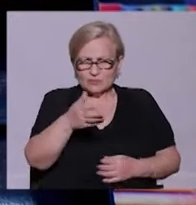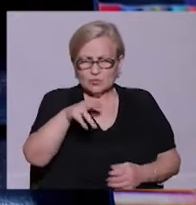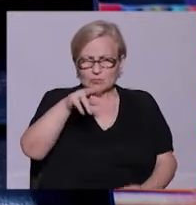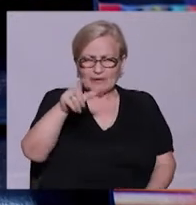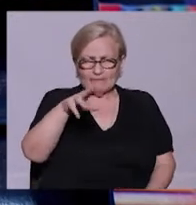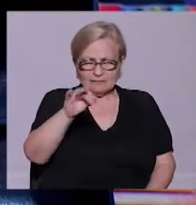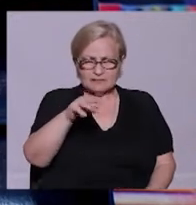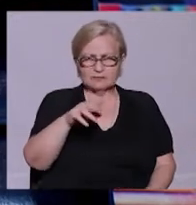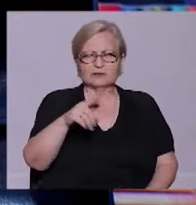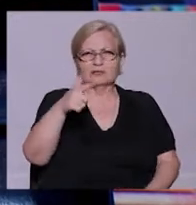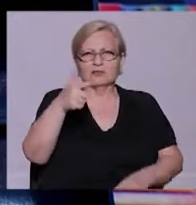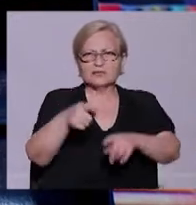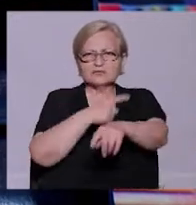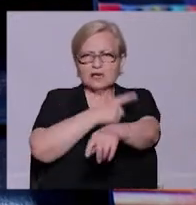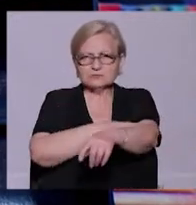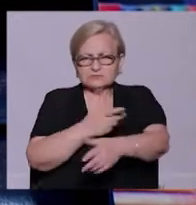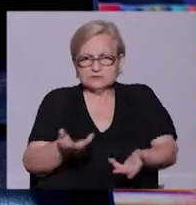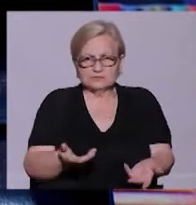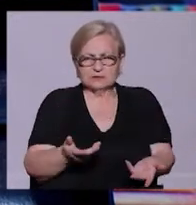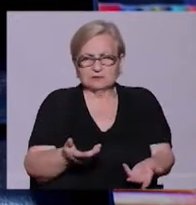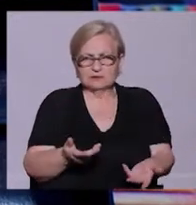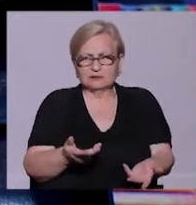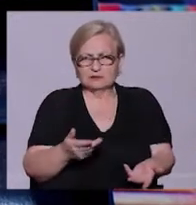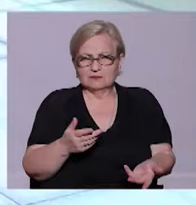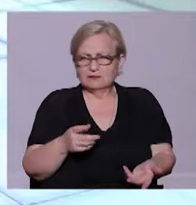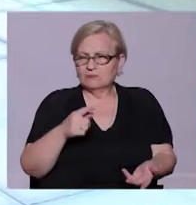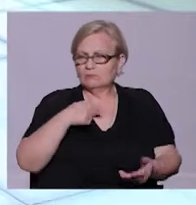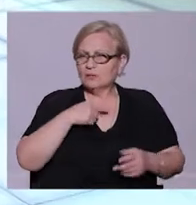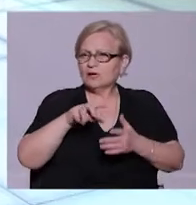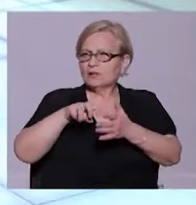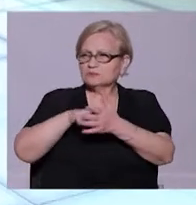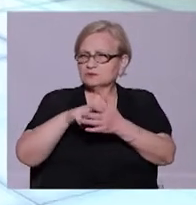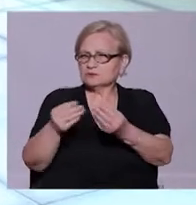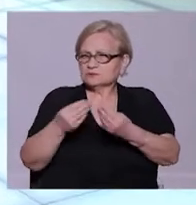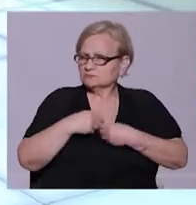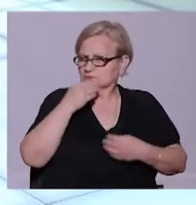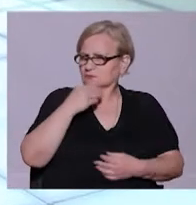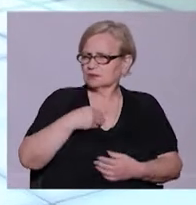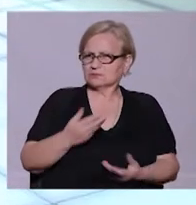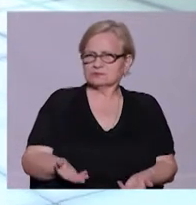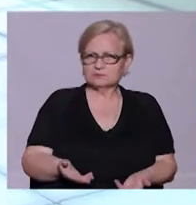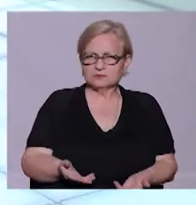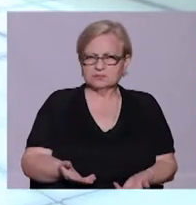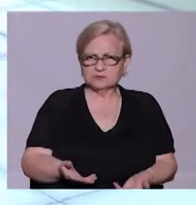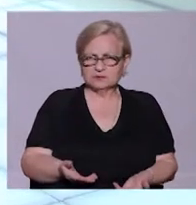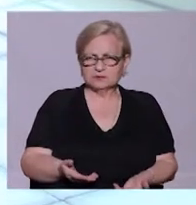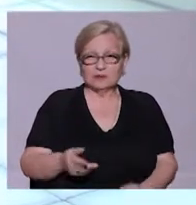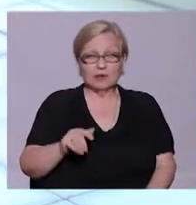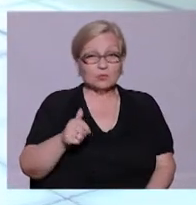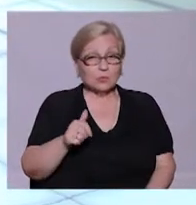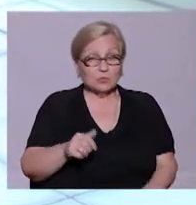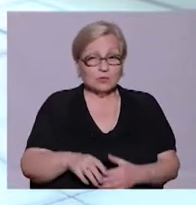გრძელწინდა? რა თქმა უნდა. მაშ მე რაღაზე მაძლევ მაგ წერილს? ვკითხა ფოსტალიონმა.